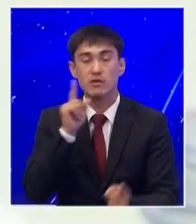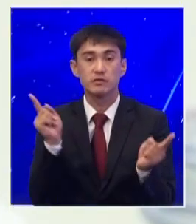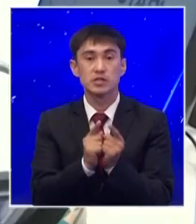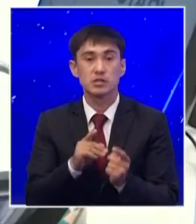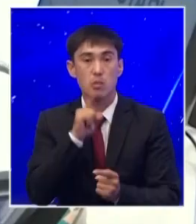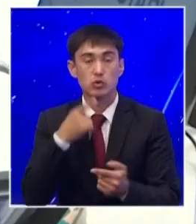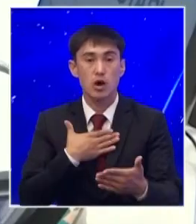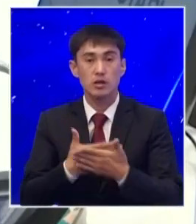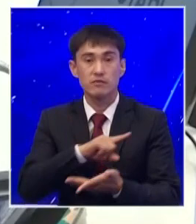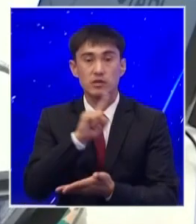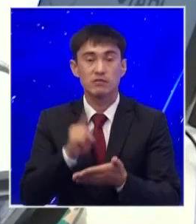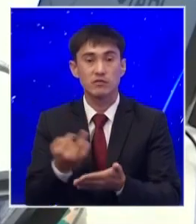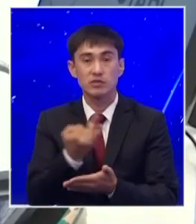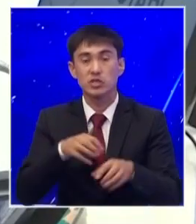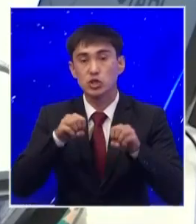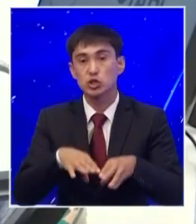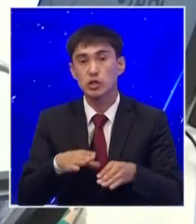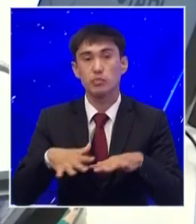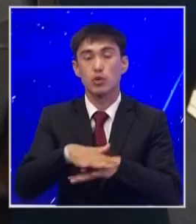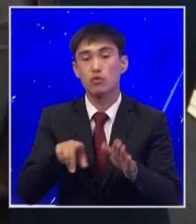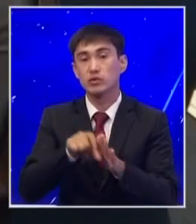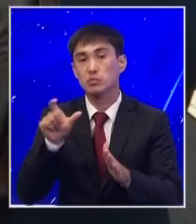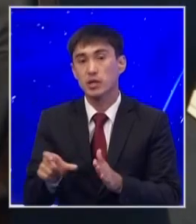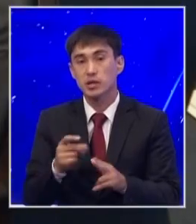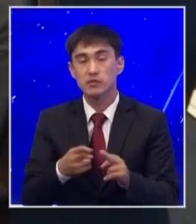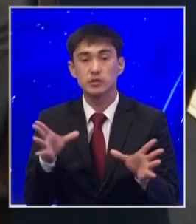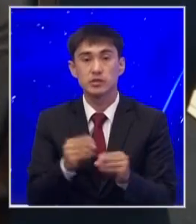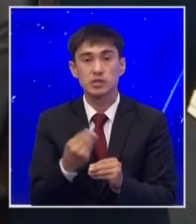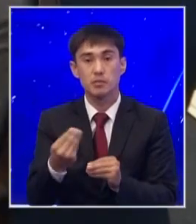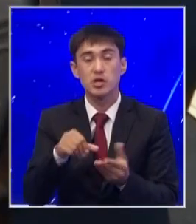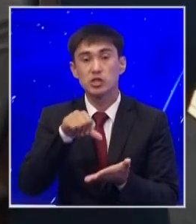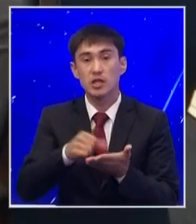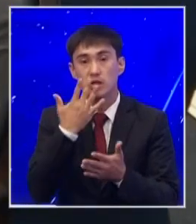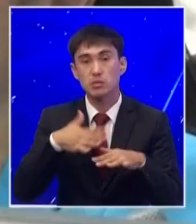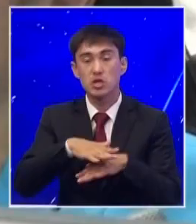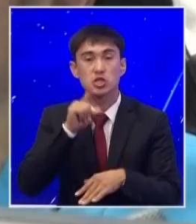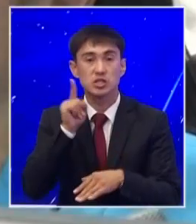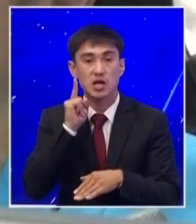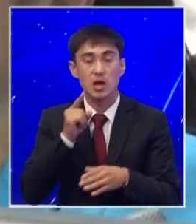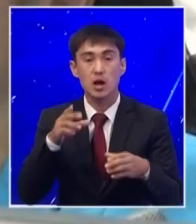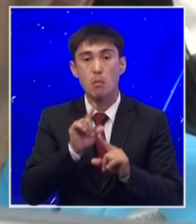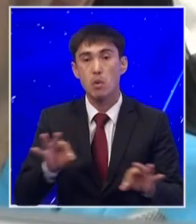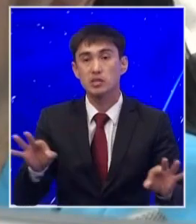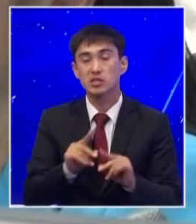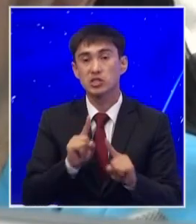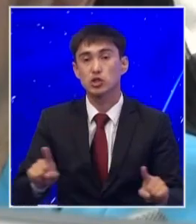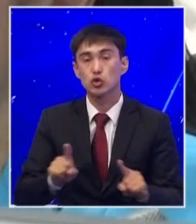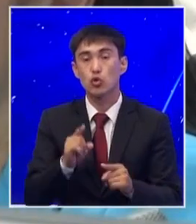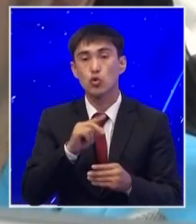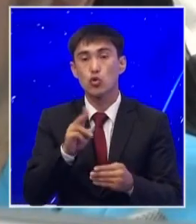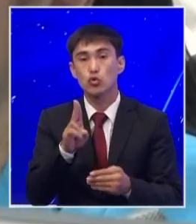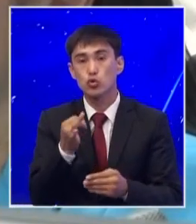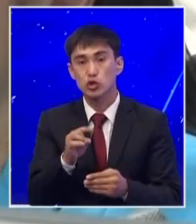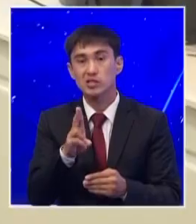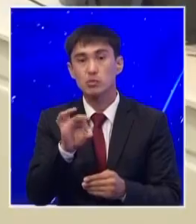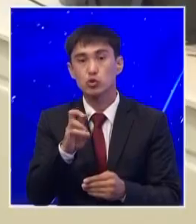задавала вопросы и интересовалась их решением у народного избранника. Вместе с тем, член ассамблеи Жастарак, композитор, дирижер Киши Сабир